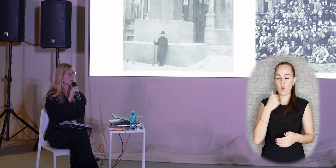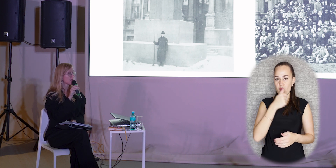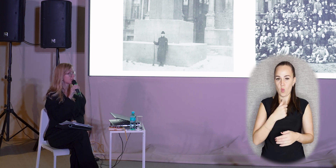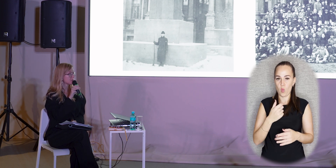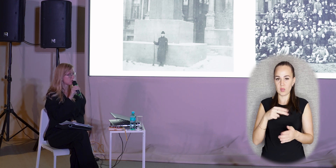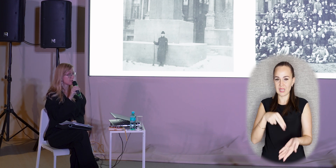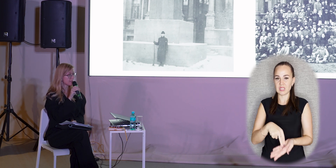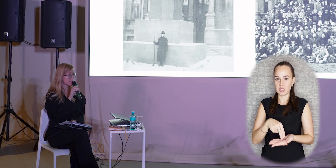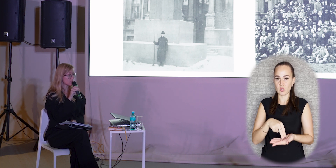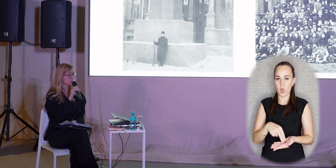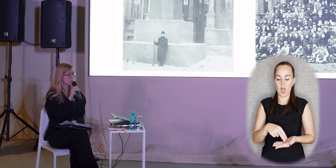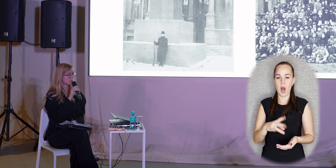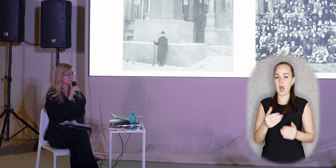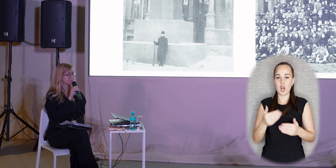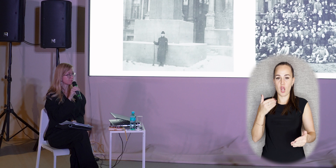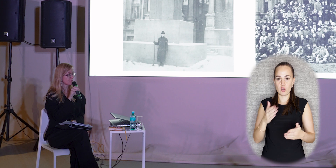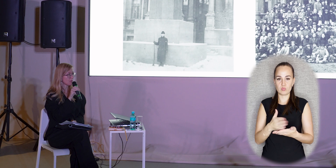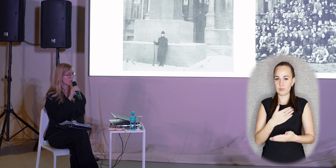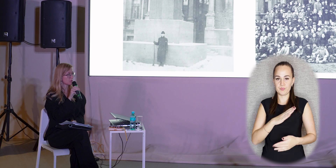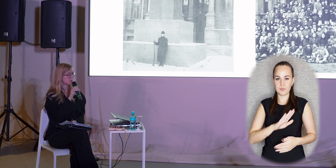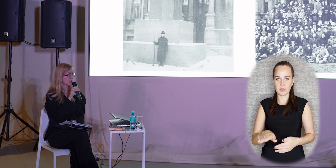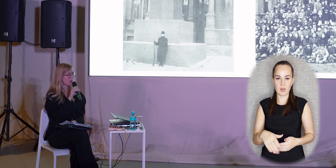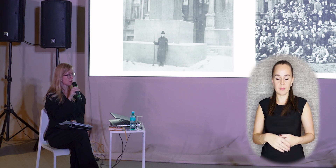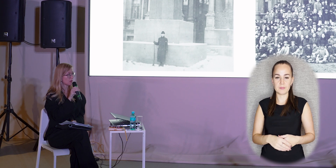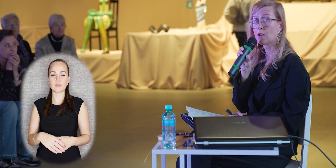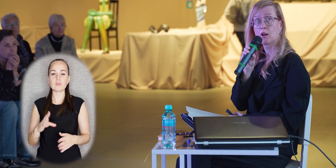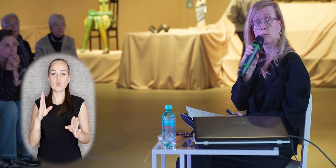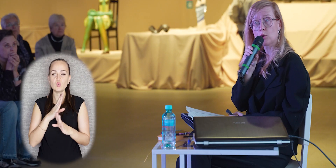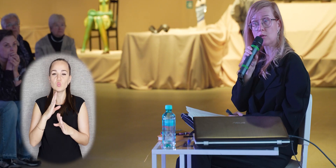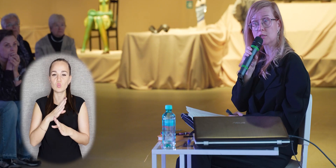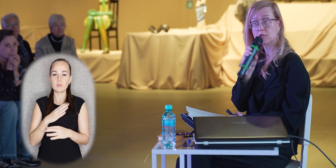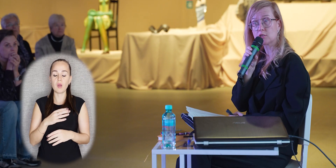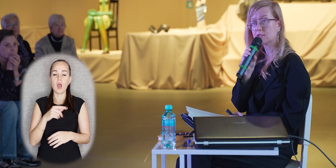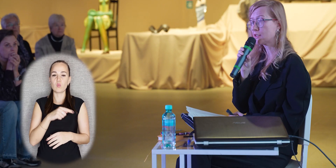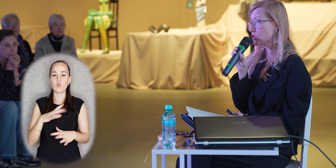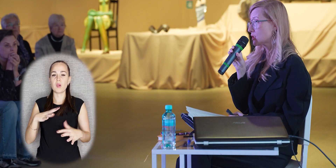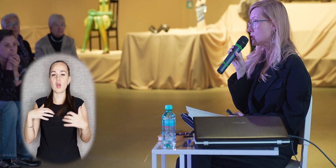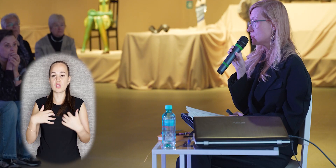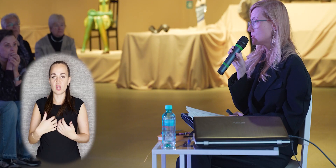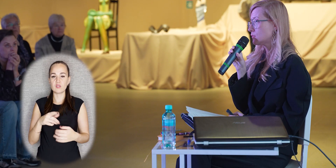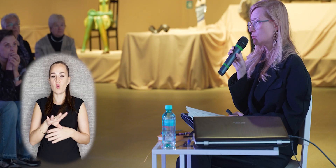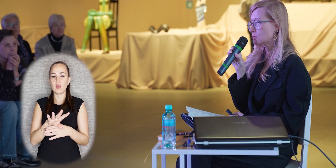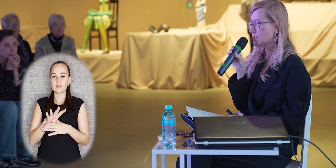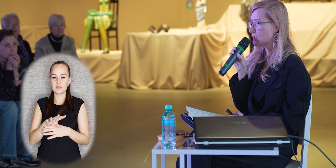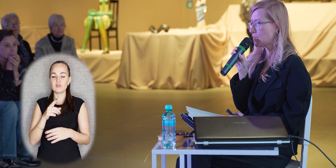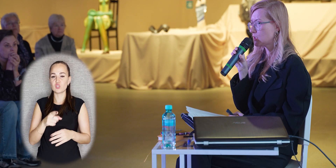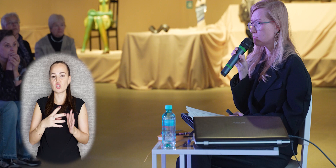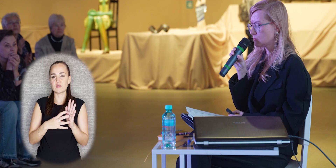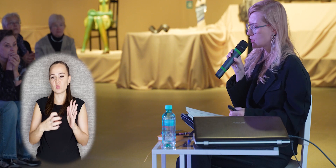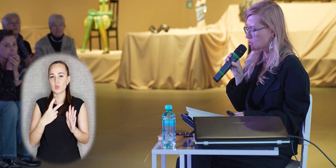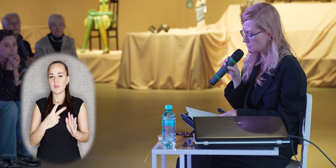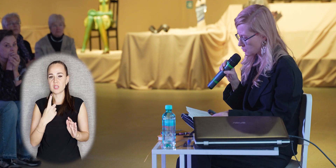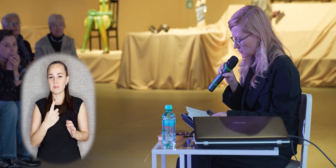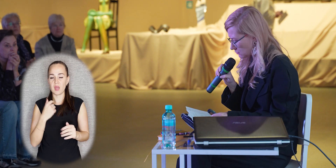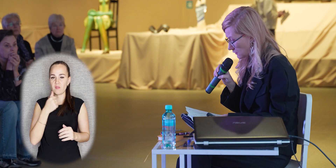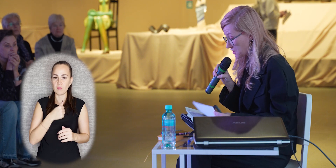года. Это тем более интересно, что судьба Блоха сложилась трагически. Его расстреляли